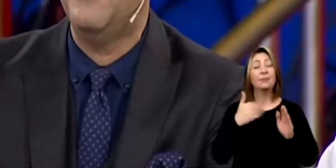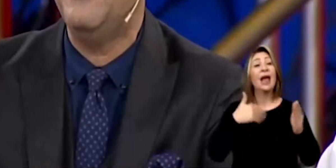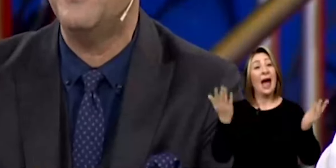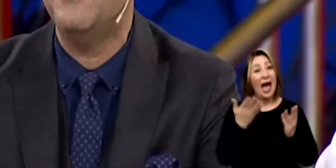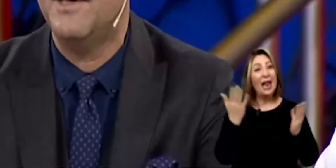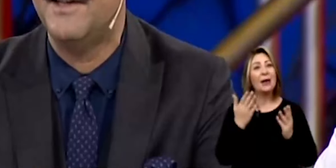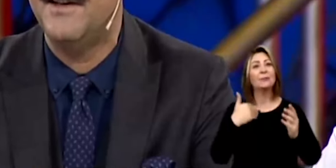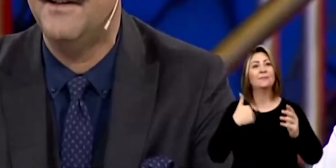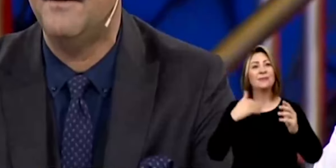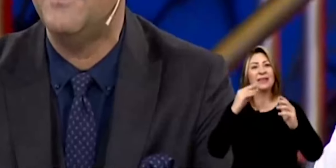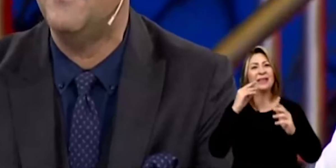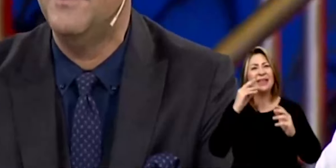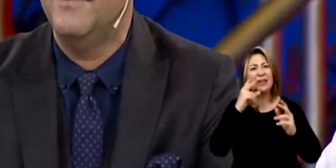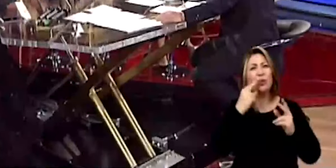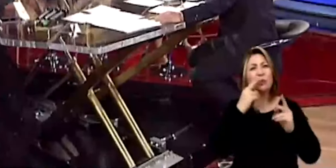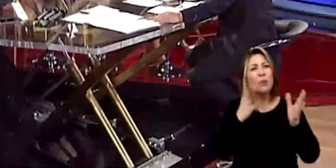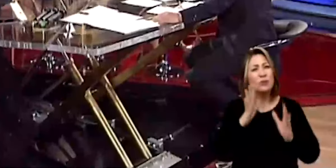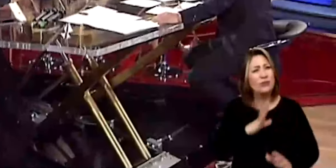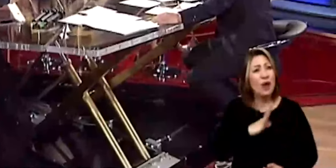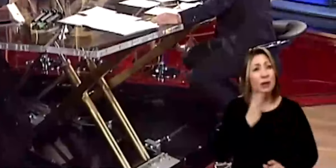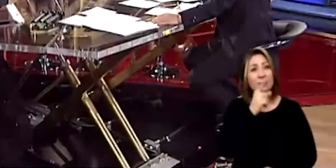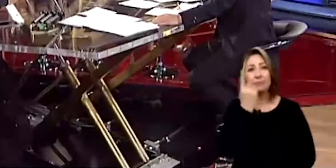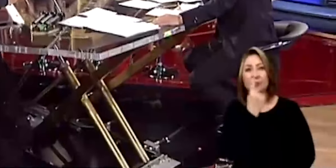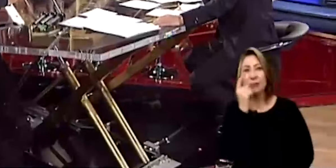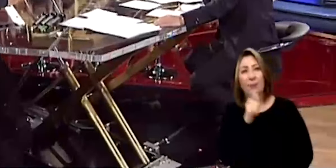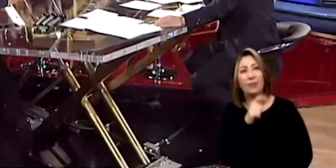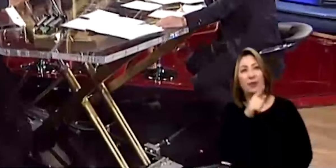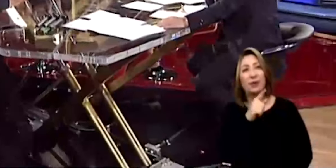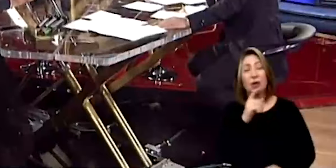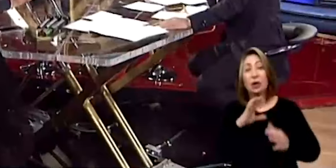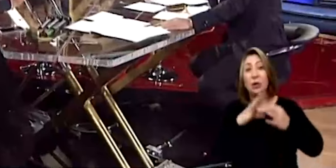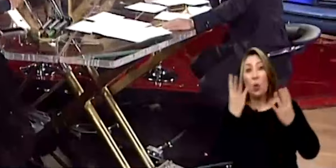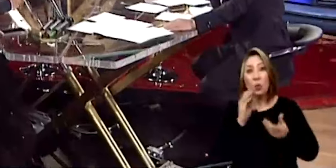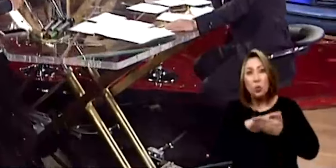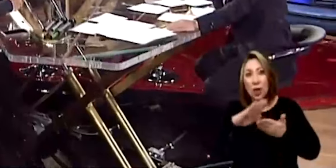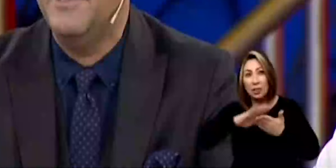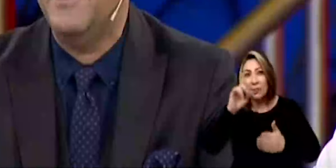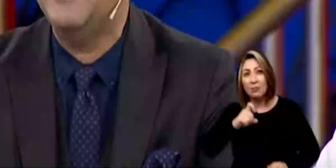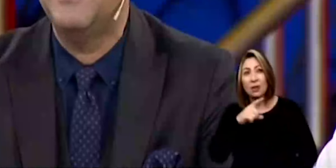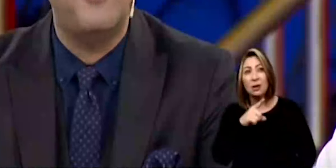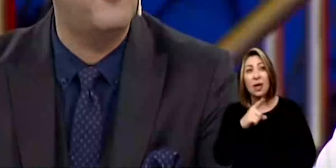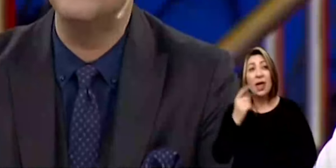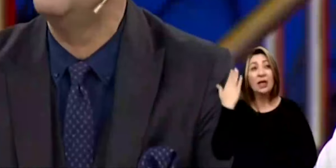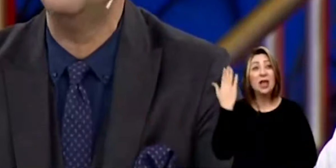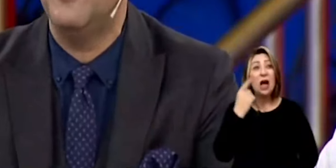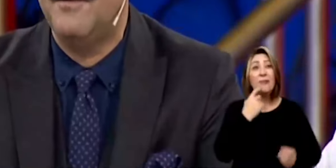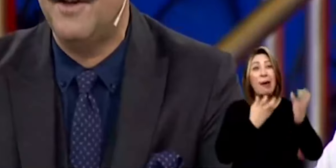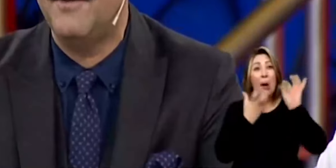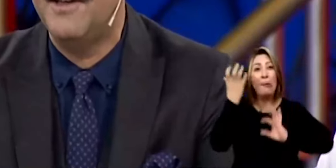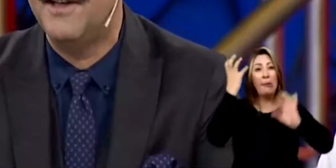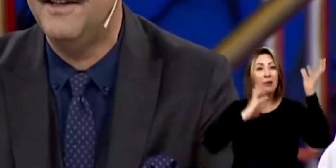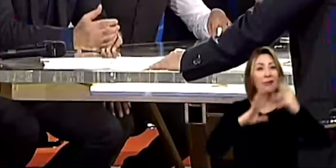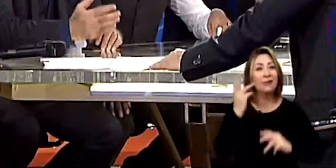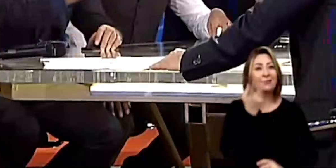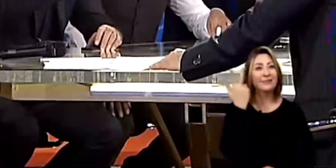hala kekemeyim de şimdi şey sananlar var. Ya acaba sen bir şey mi yaptın? Işte ne oldu? Düzeldi mi falan diye. Eskiden ağzım gözüm böyle bir